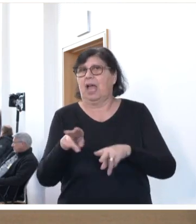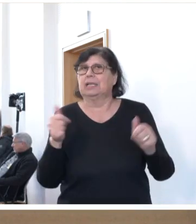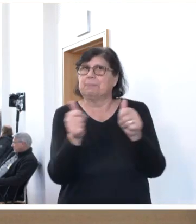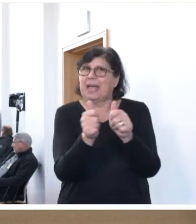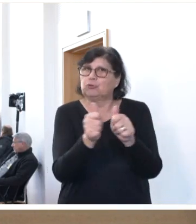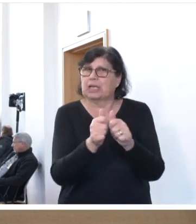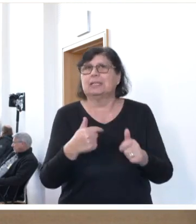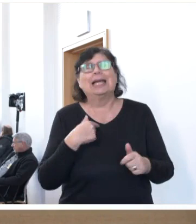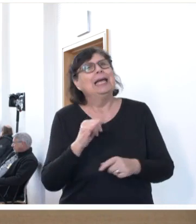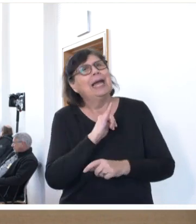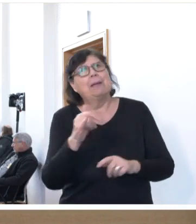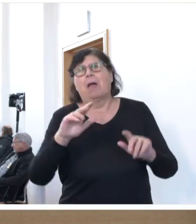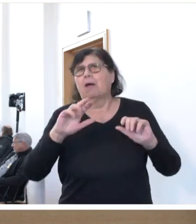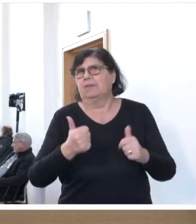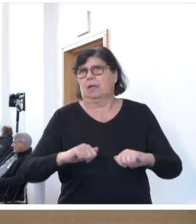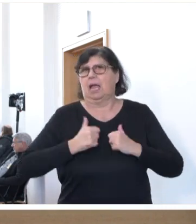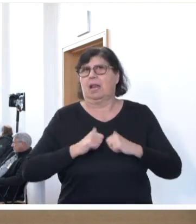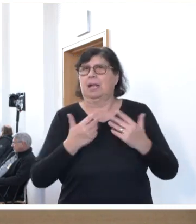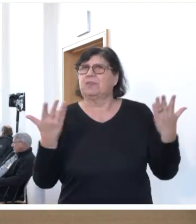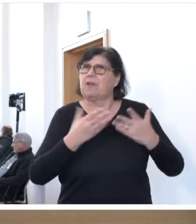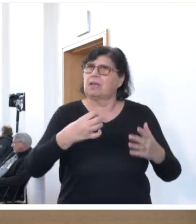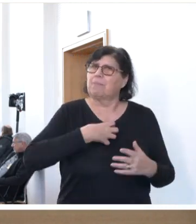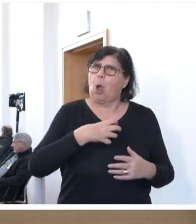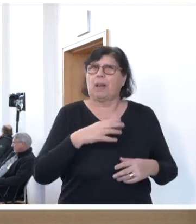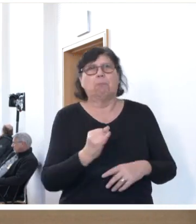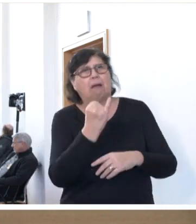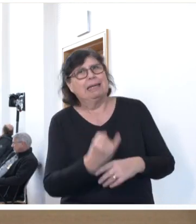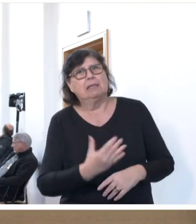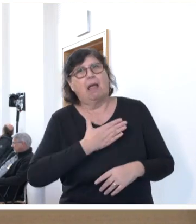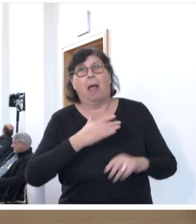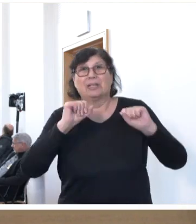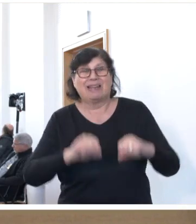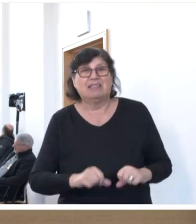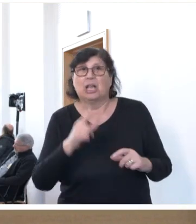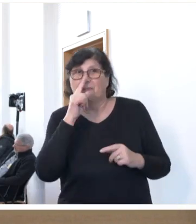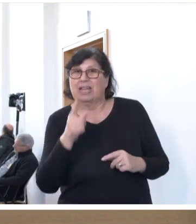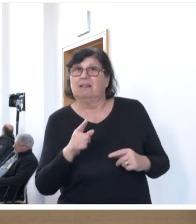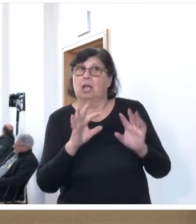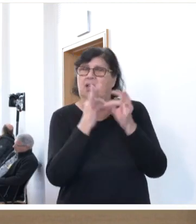habe ich immer wieder erlebt, welche Probleme ein Kind haben kann, wenn es